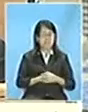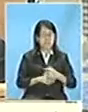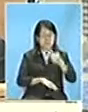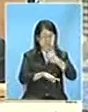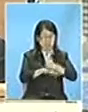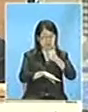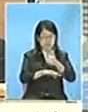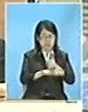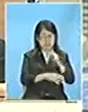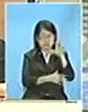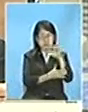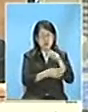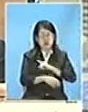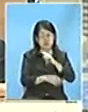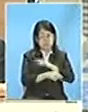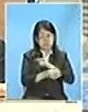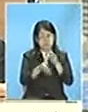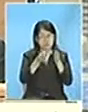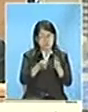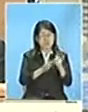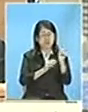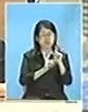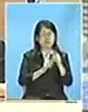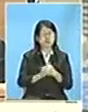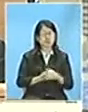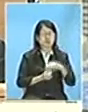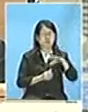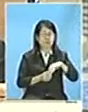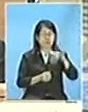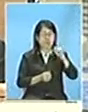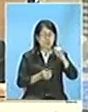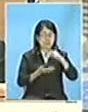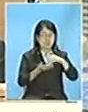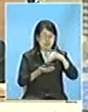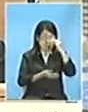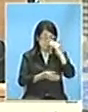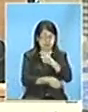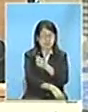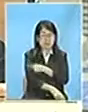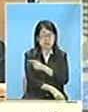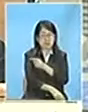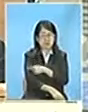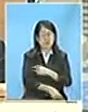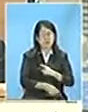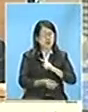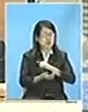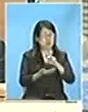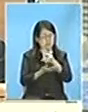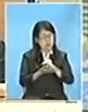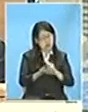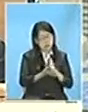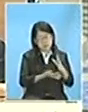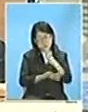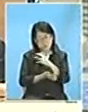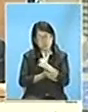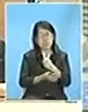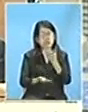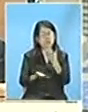ของสำนักงานการอุดมศึกษาที่ดูแลการอุดมศึกษาทั้งระบบไม่ว่าจะเป็นหมายเล